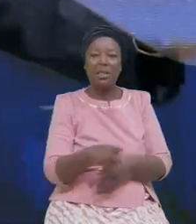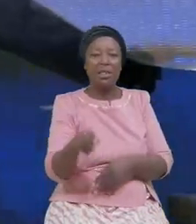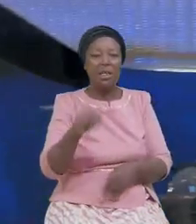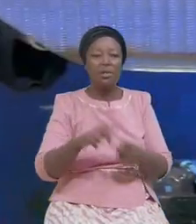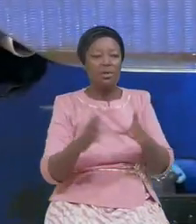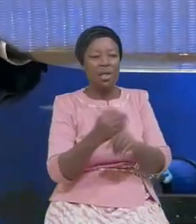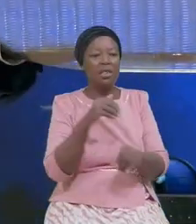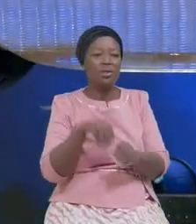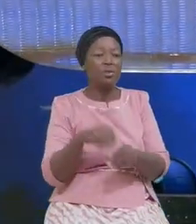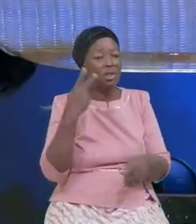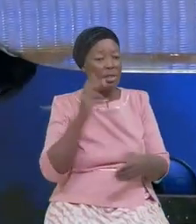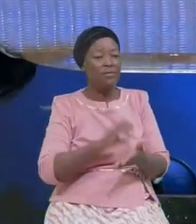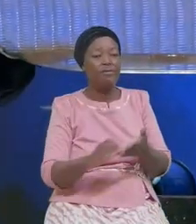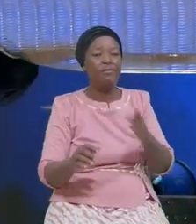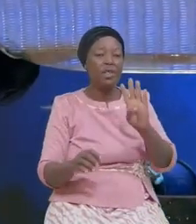placer.